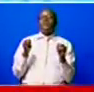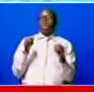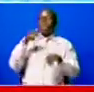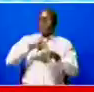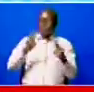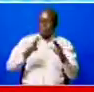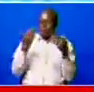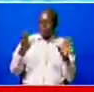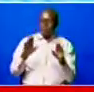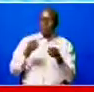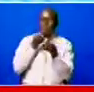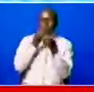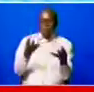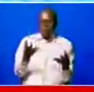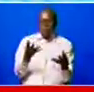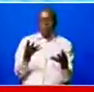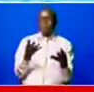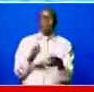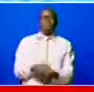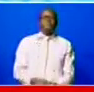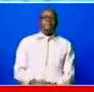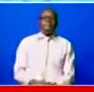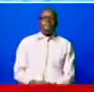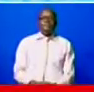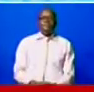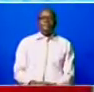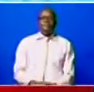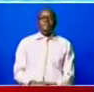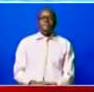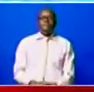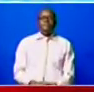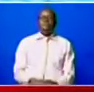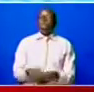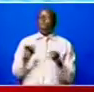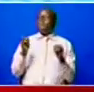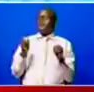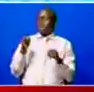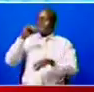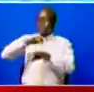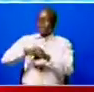tayari, tutakuwa nenye kukuletea kwa njia ya moja kwa moja. Mtazamaji, hizi ni taarifa ambazo